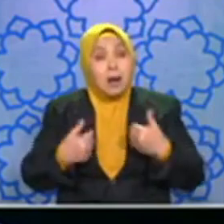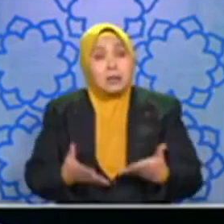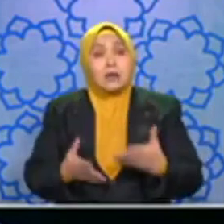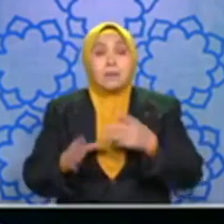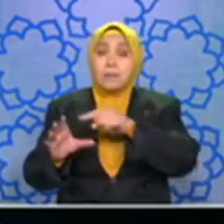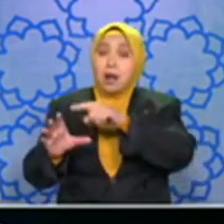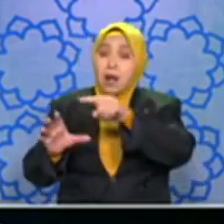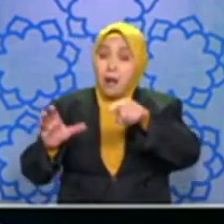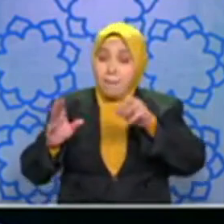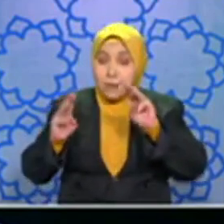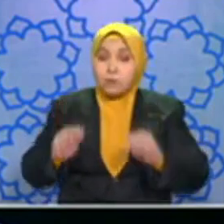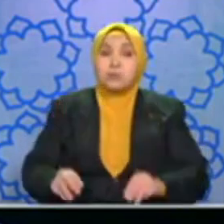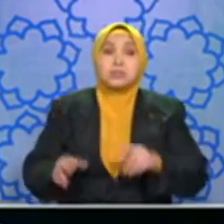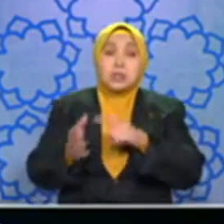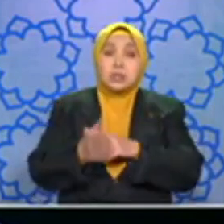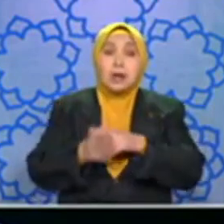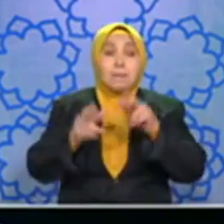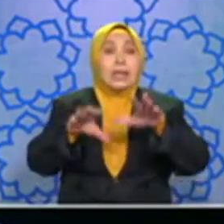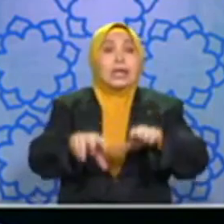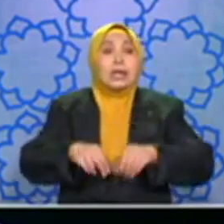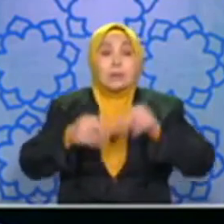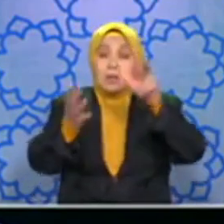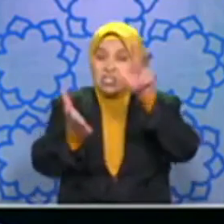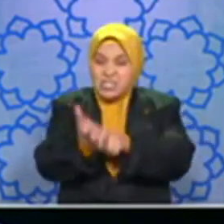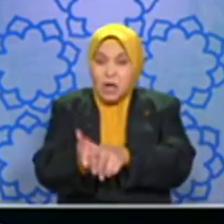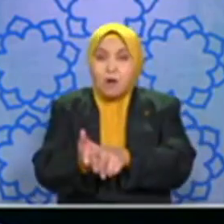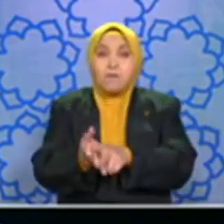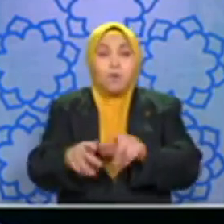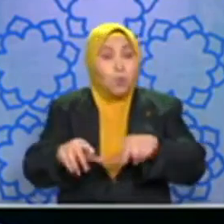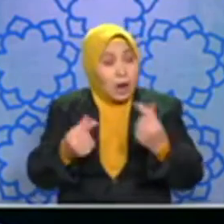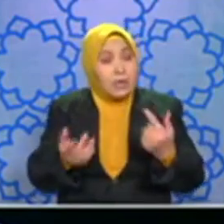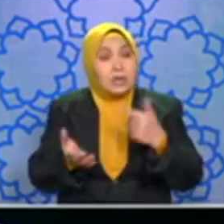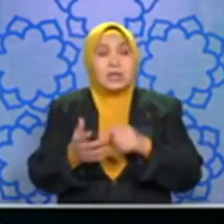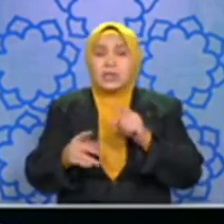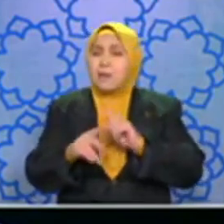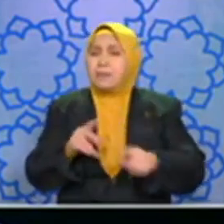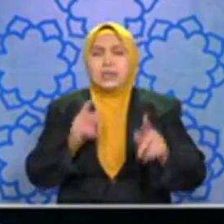mereka mengiktiraf Quran ini mantap, tapi mereka